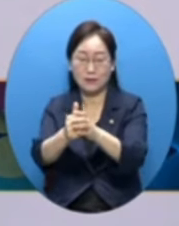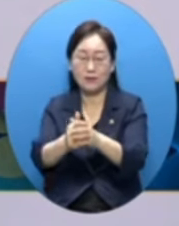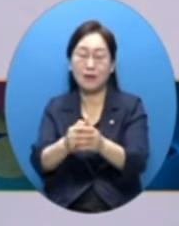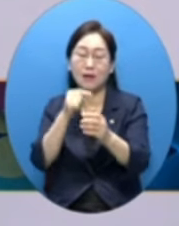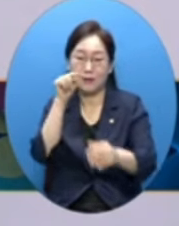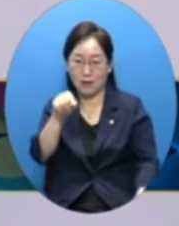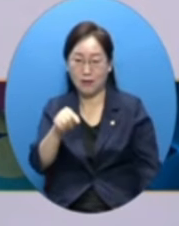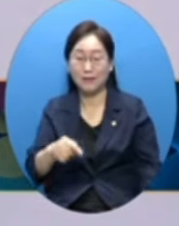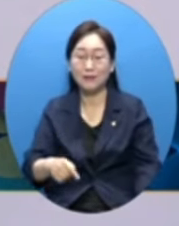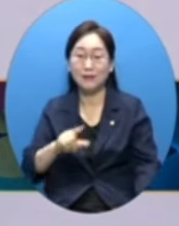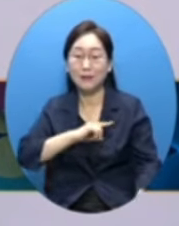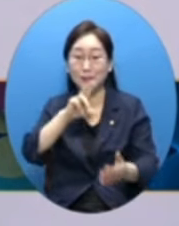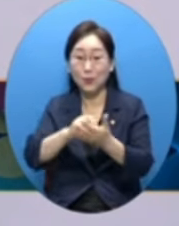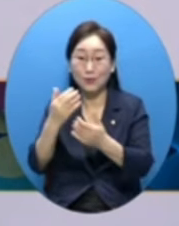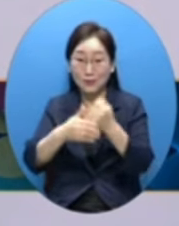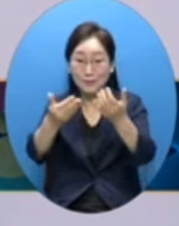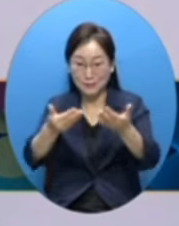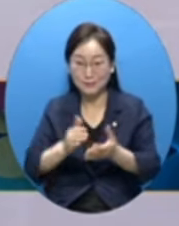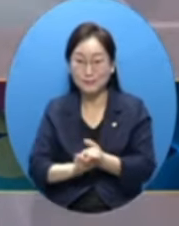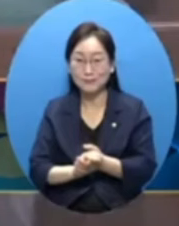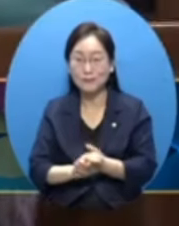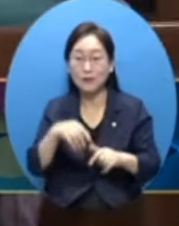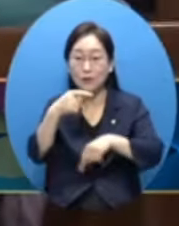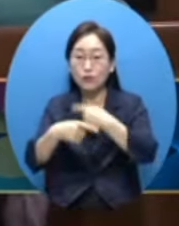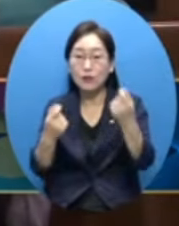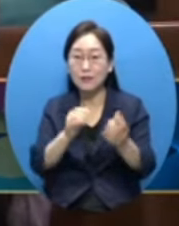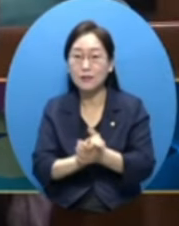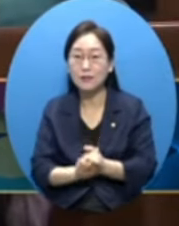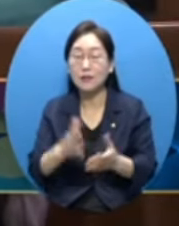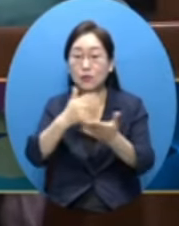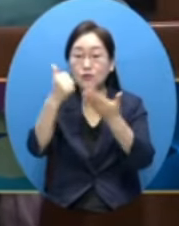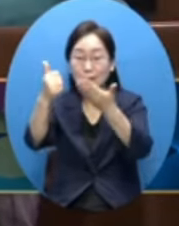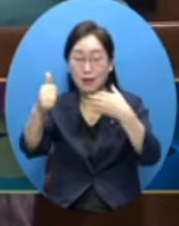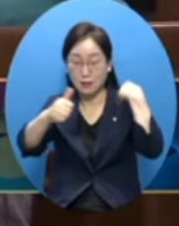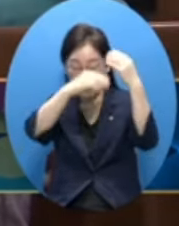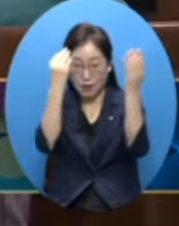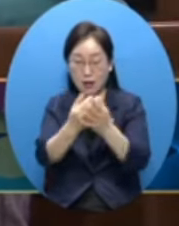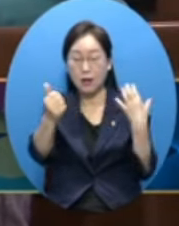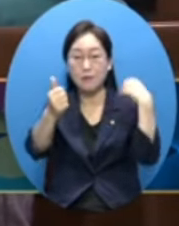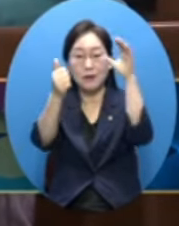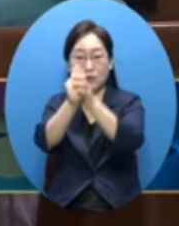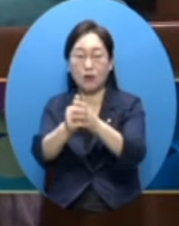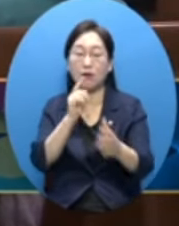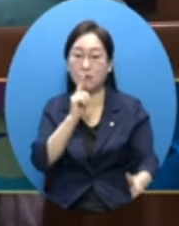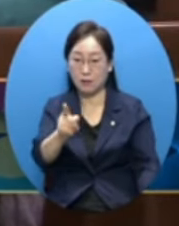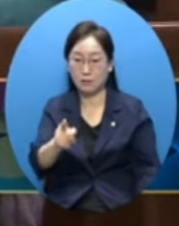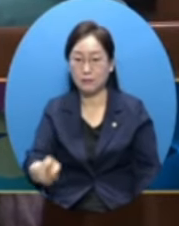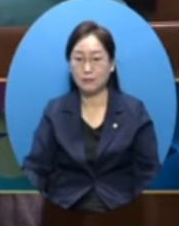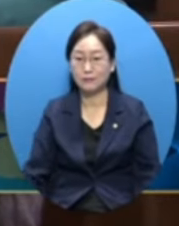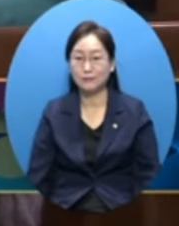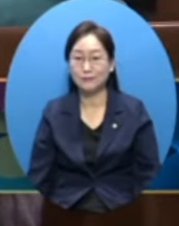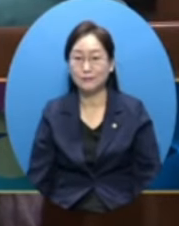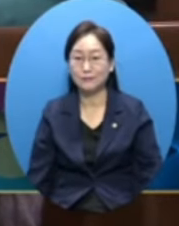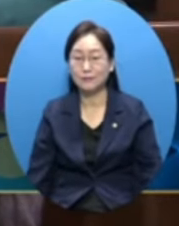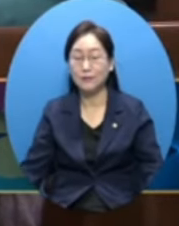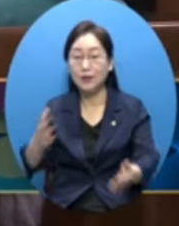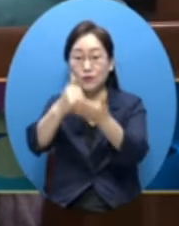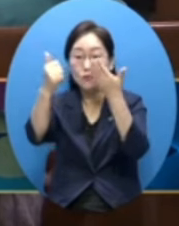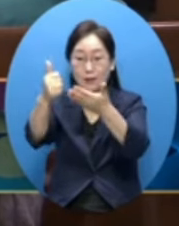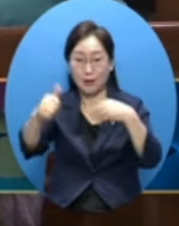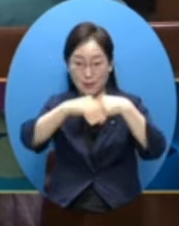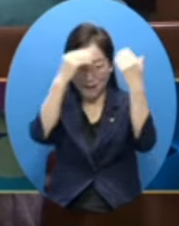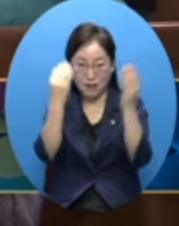함께 말씀에 은혜를 나누기 원합니다 제모 한번게 따해 주시기 바랍니다 주님께 다 맡기라 주님께 다 맡기라 주님께 다